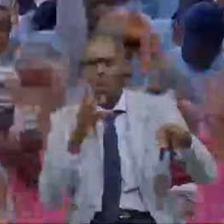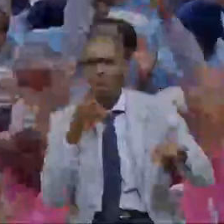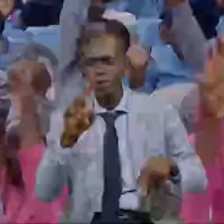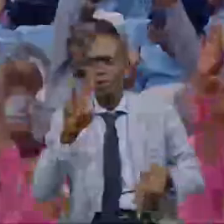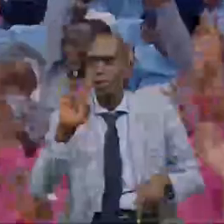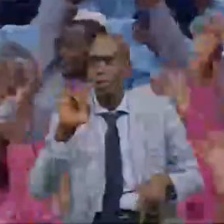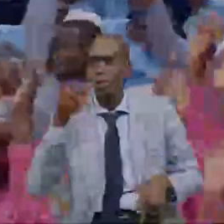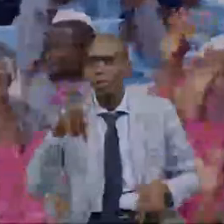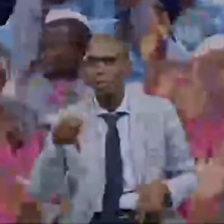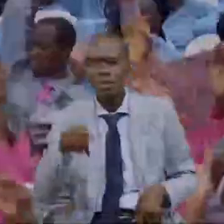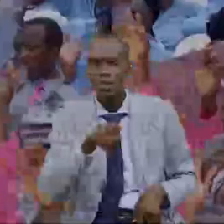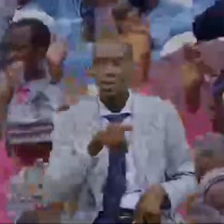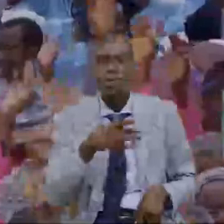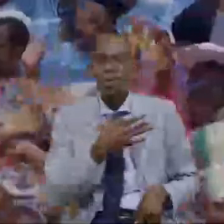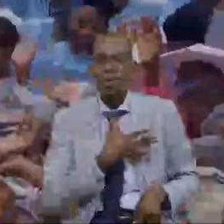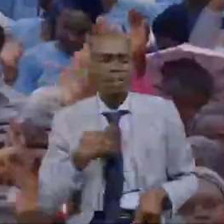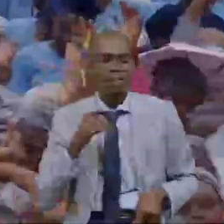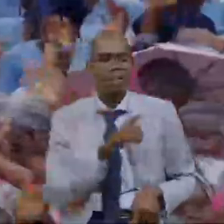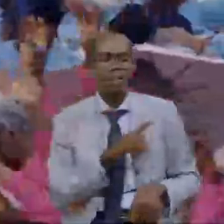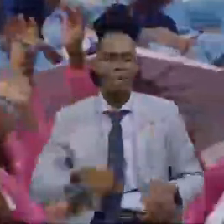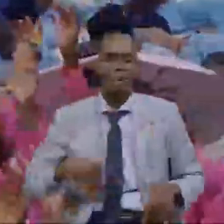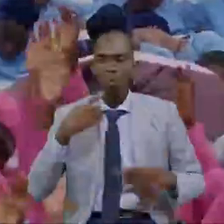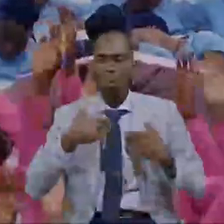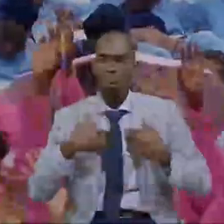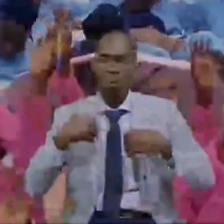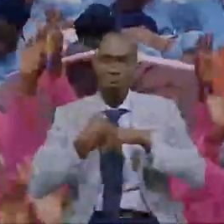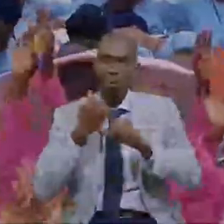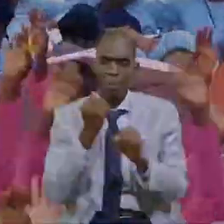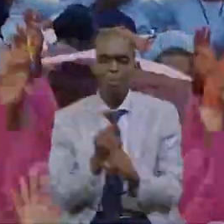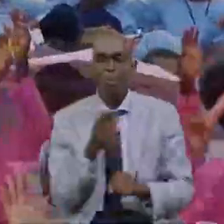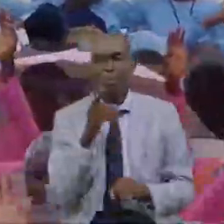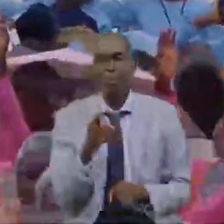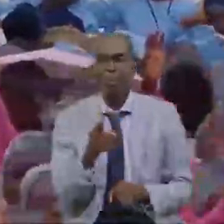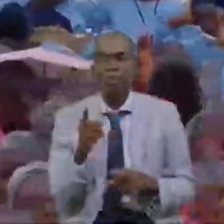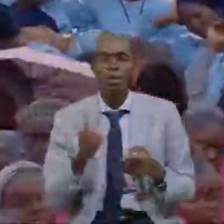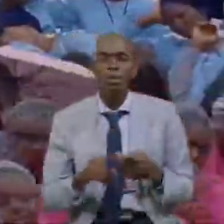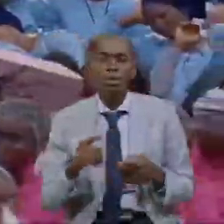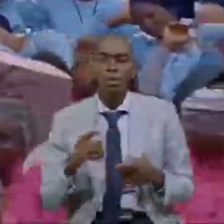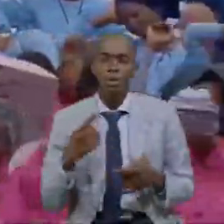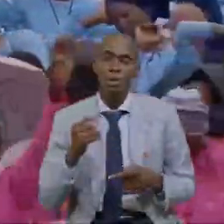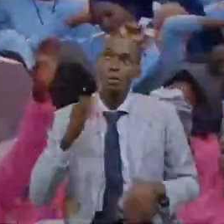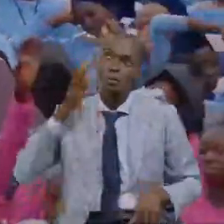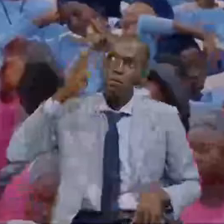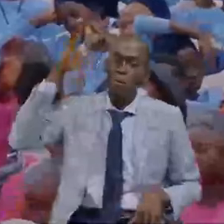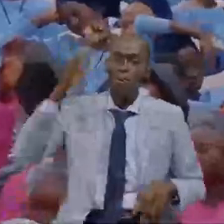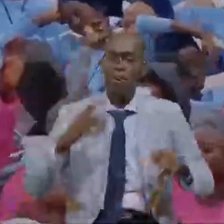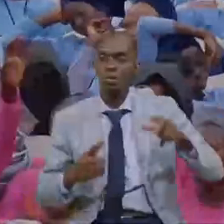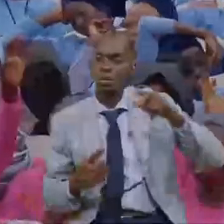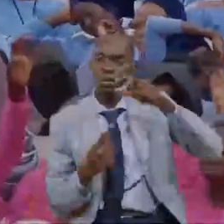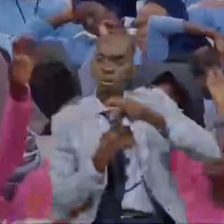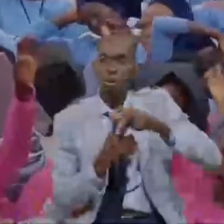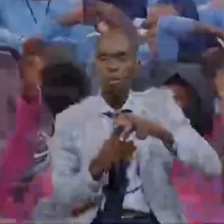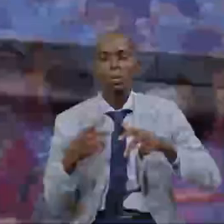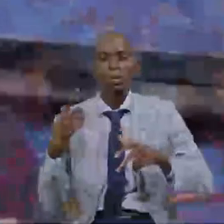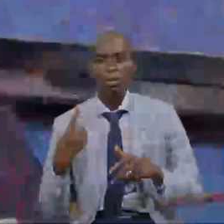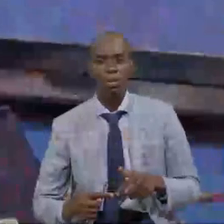Où es-tu? Et le Seigneur qui a fait de toi un champion futur,